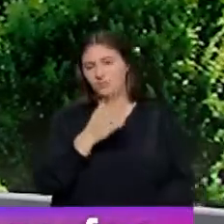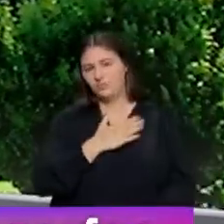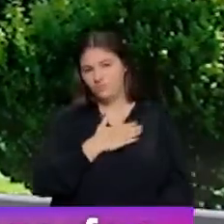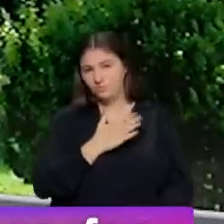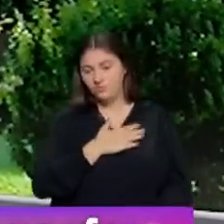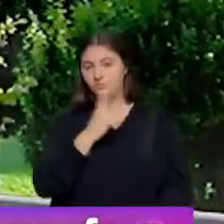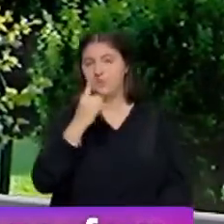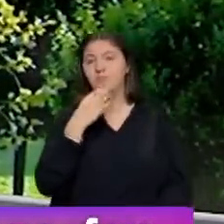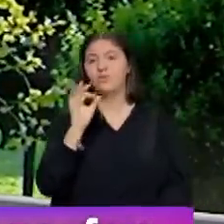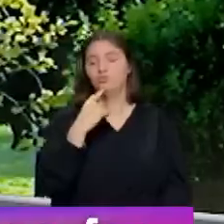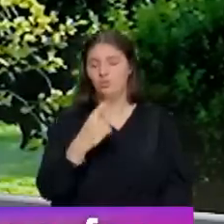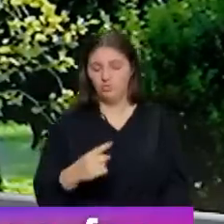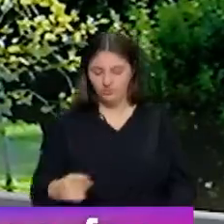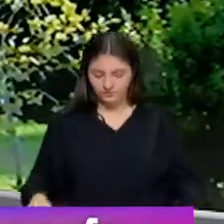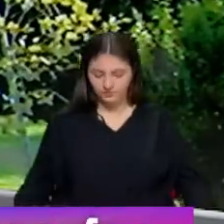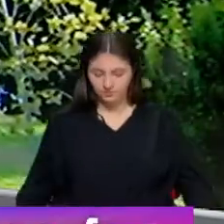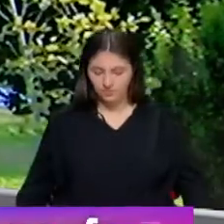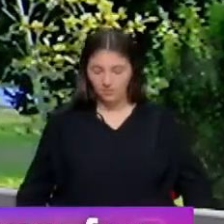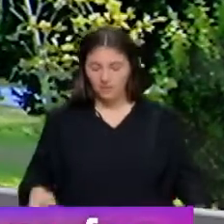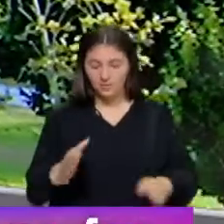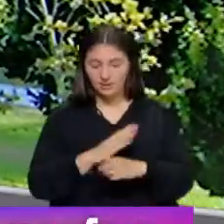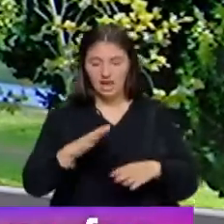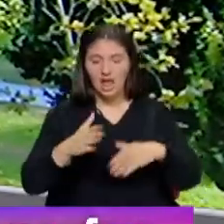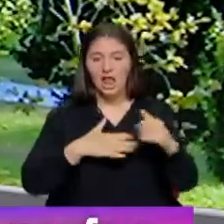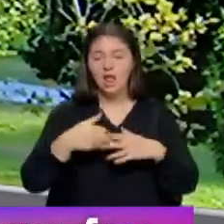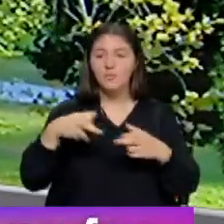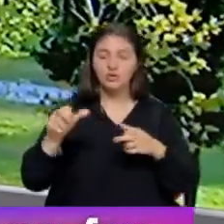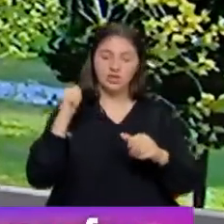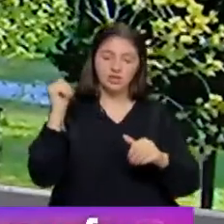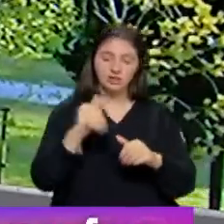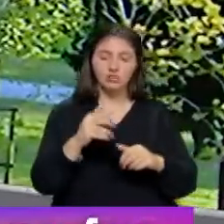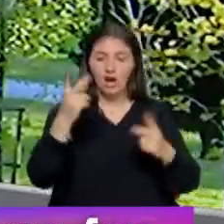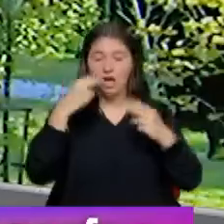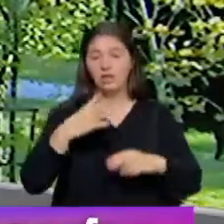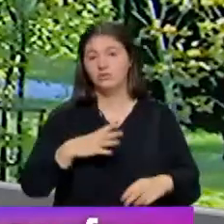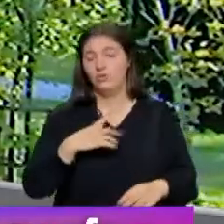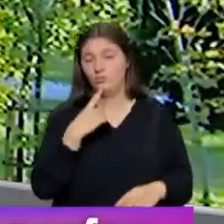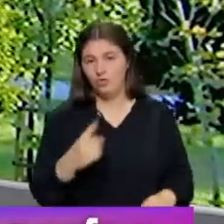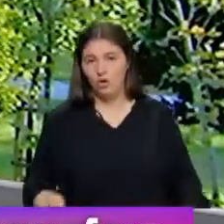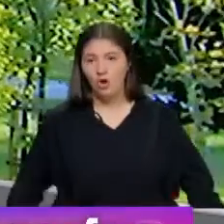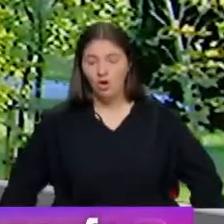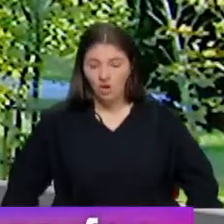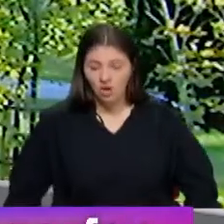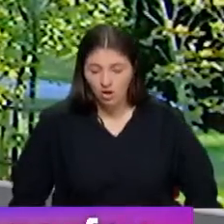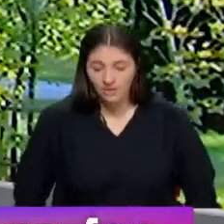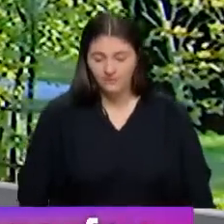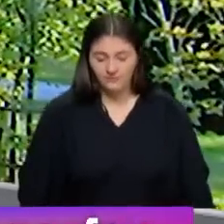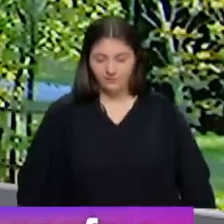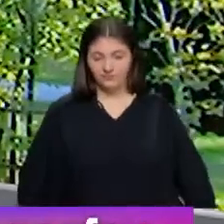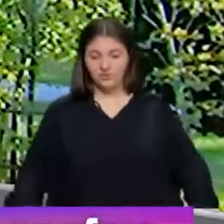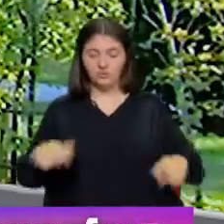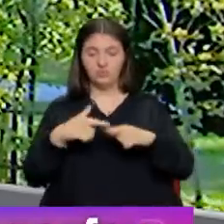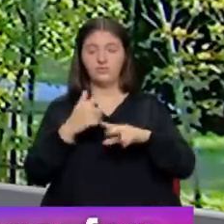biliyoruz Ve bir emekli şunu söylüyor pazardan eli boş dönünce ağlamak istiyorum Fox haberden şöyle